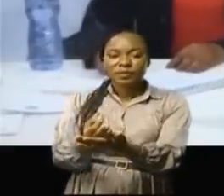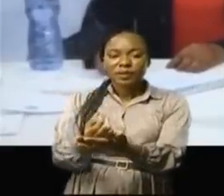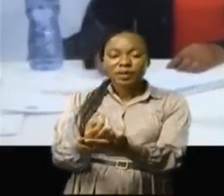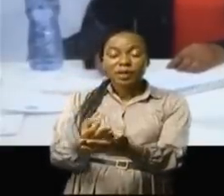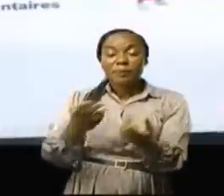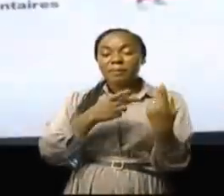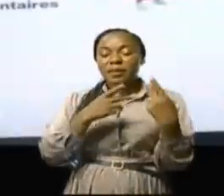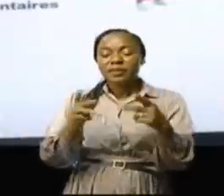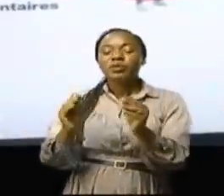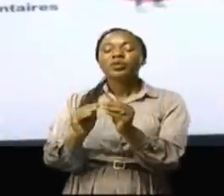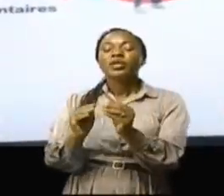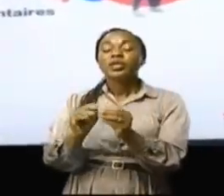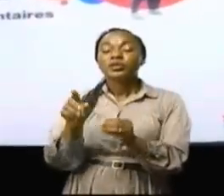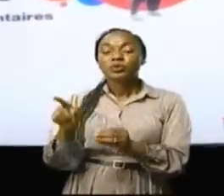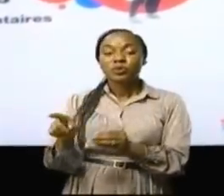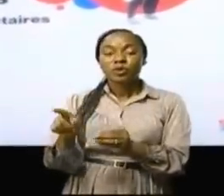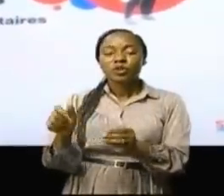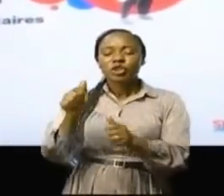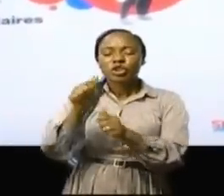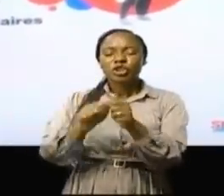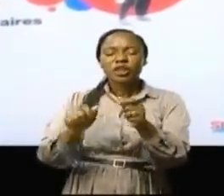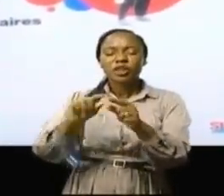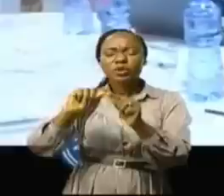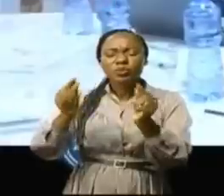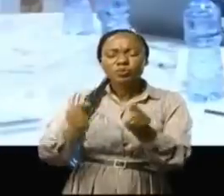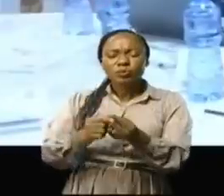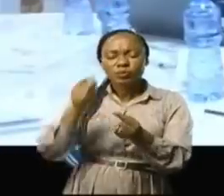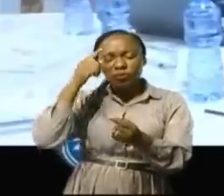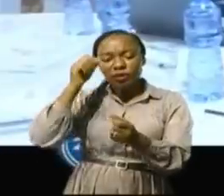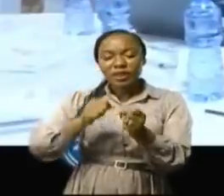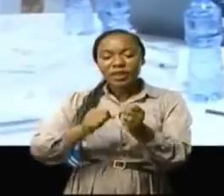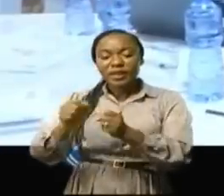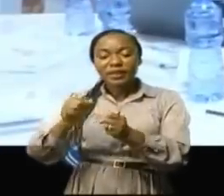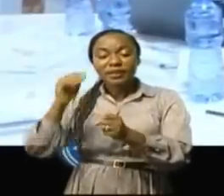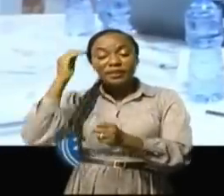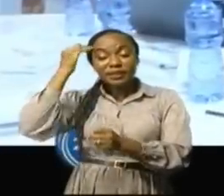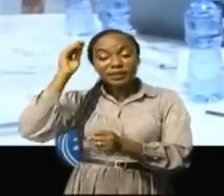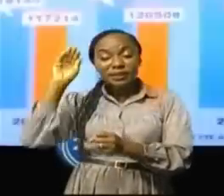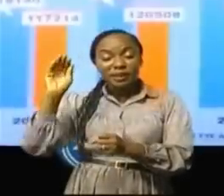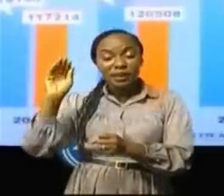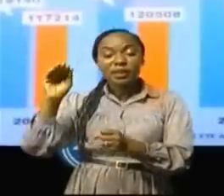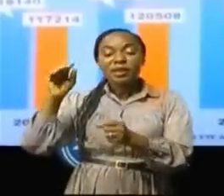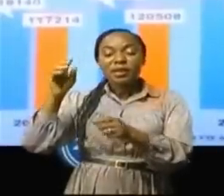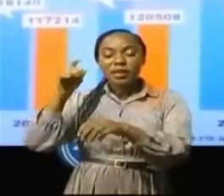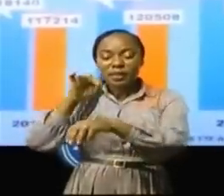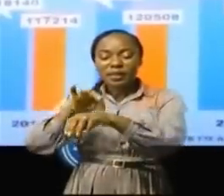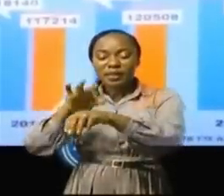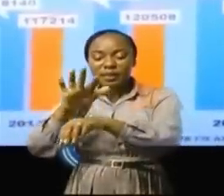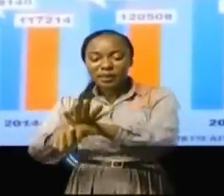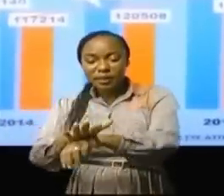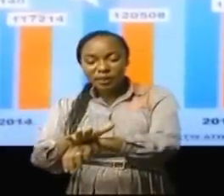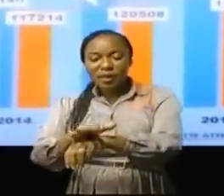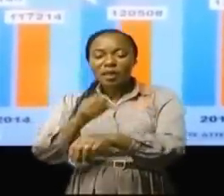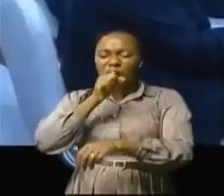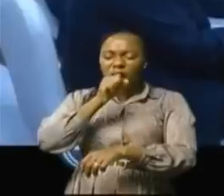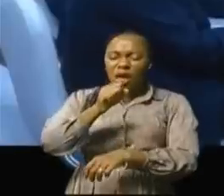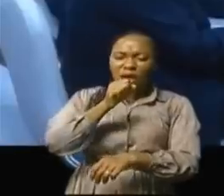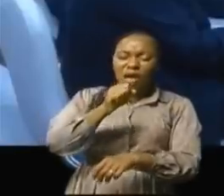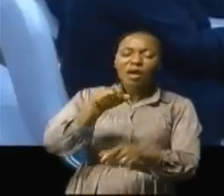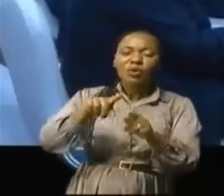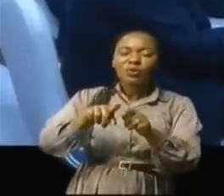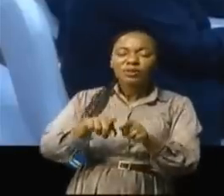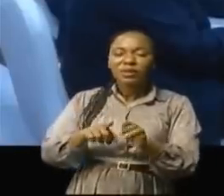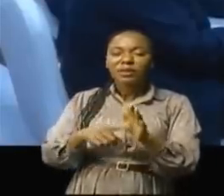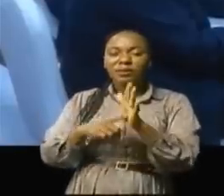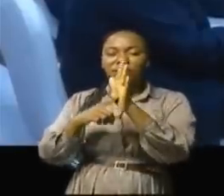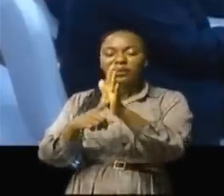cours de cette réunion, chaque structure œuvrant dans la lutte contre le VIH-Sida, le paludisme et la tuberculose a présenté